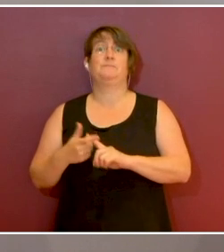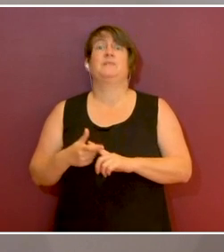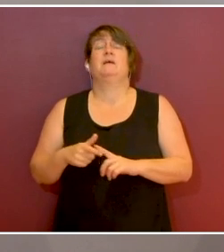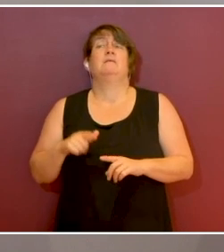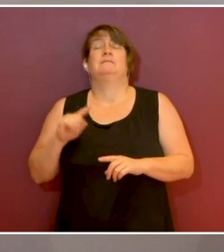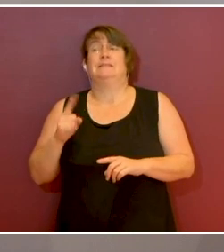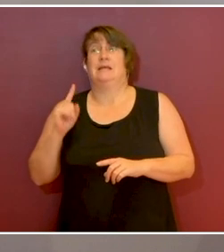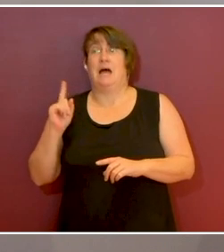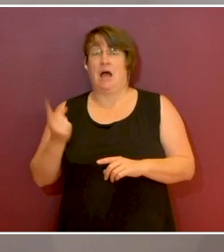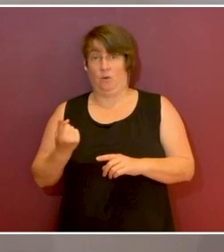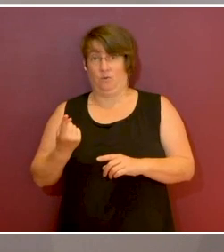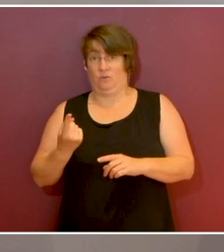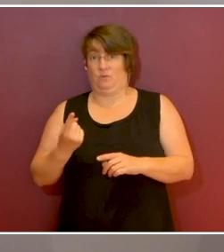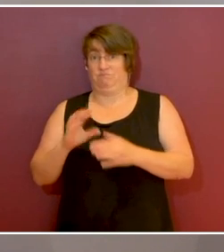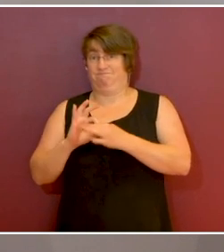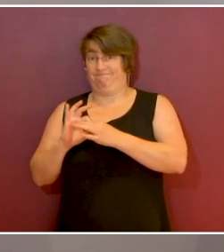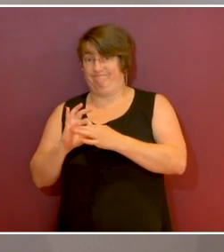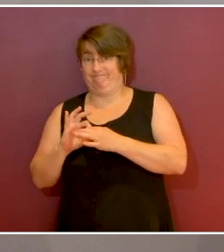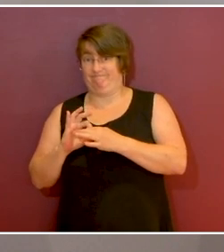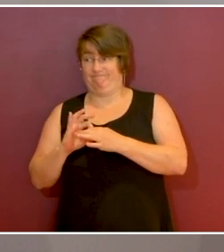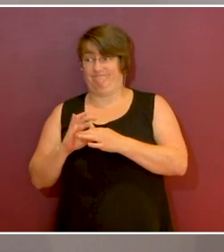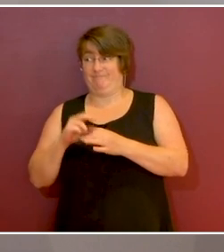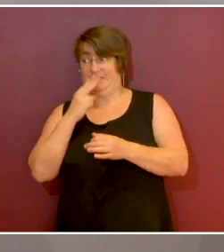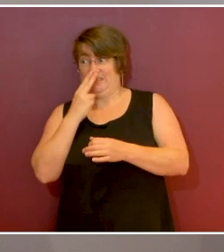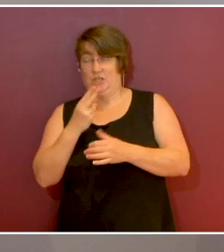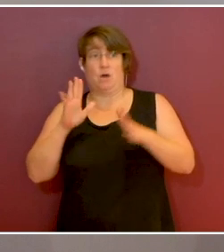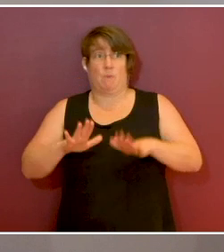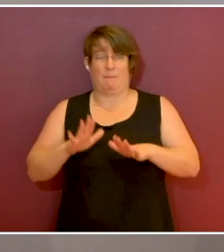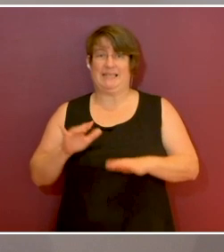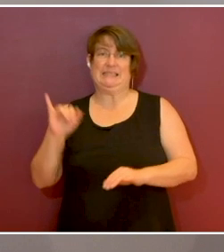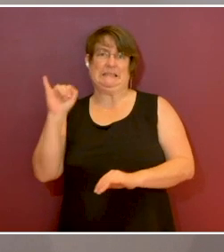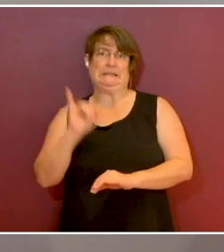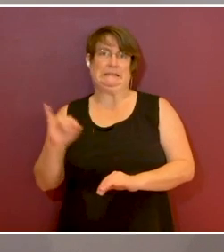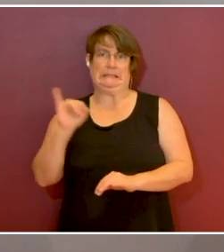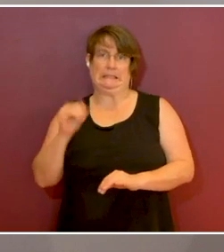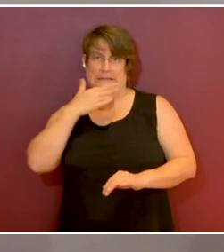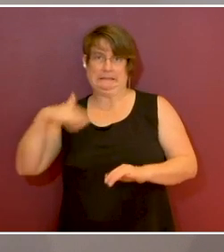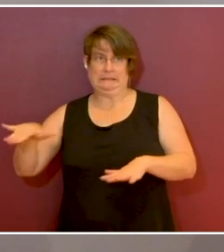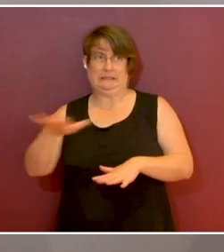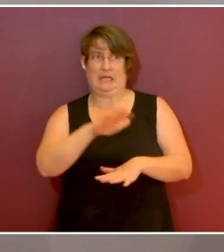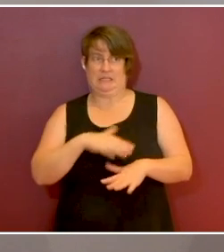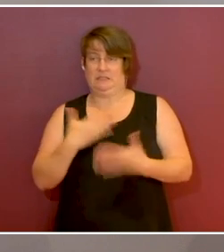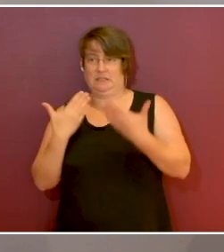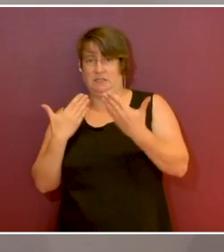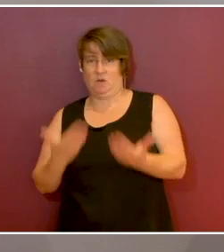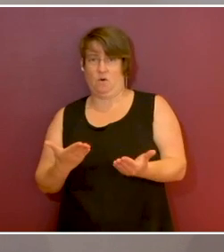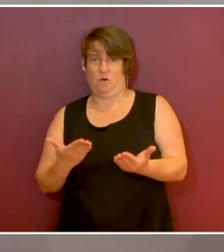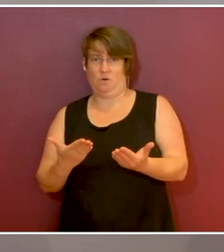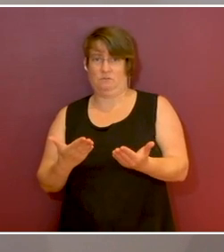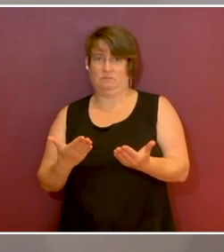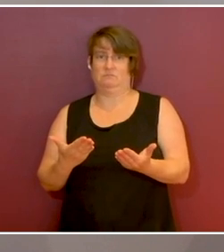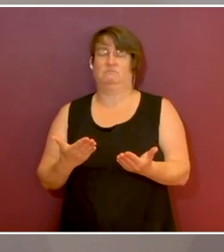an, hinzuschauen, bei Inzidenzen, wie wir sie im Moment sehen, hessenweit, dann müssen